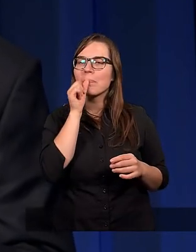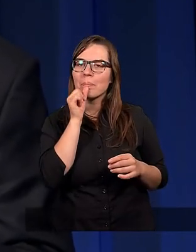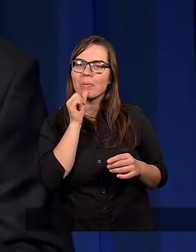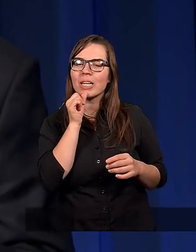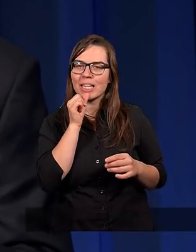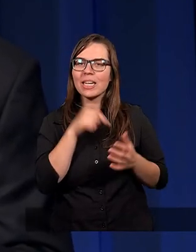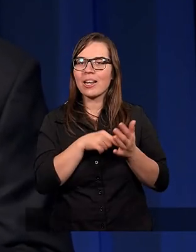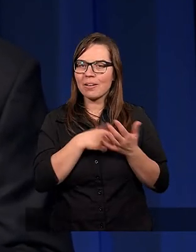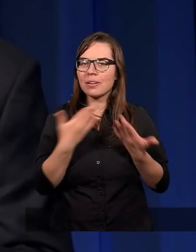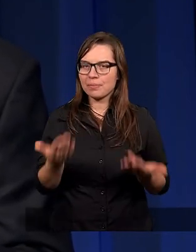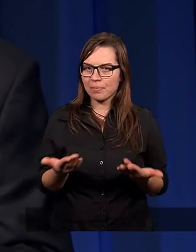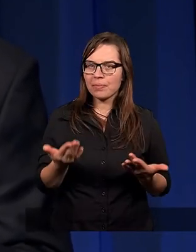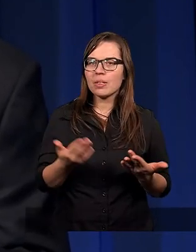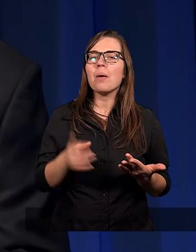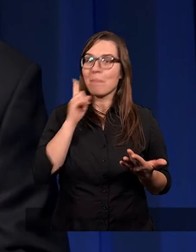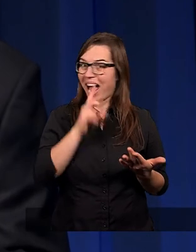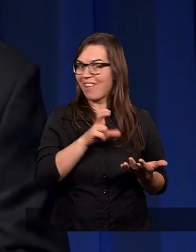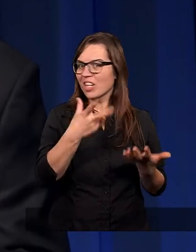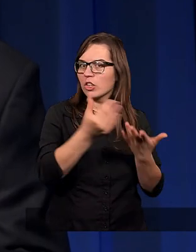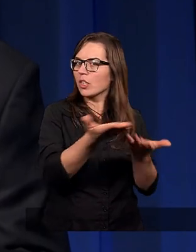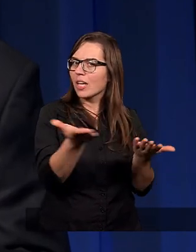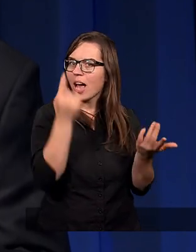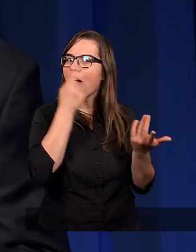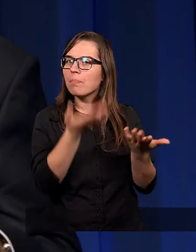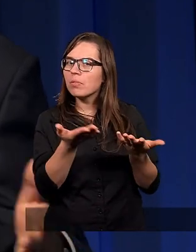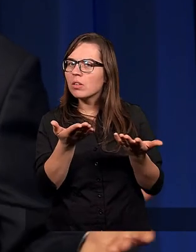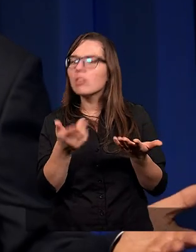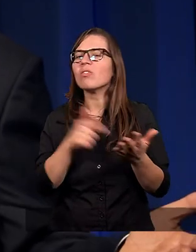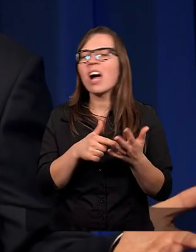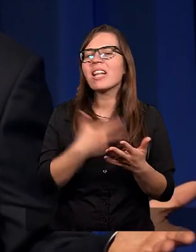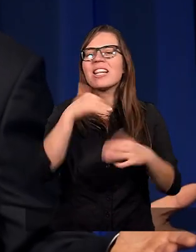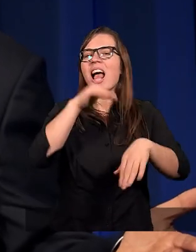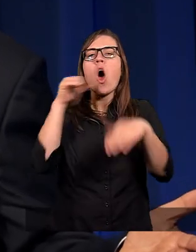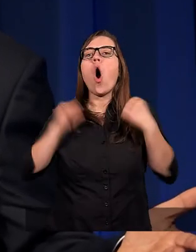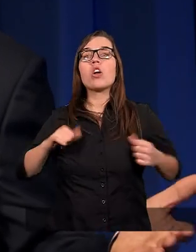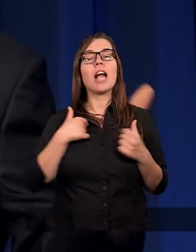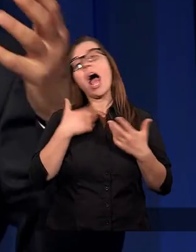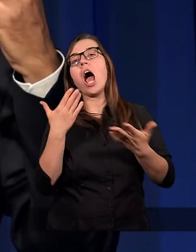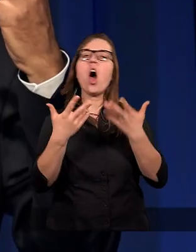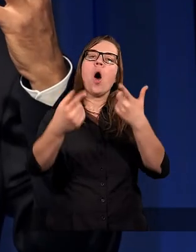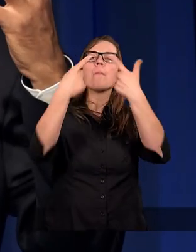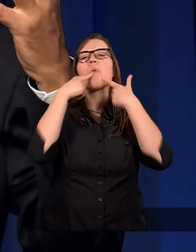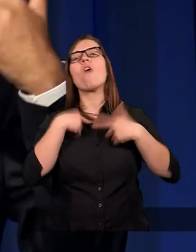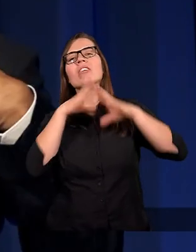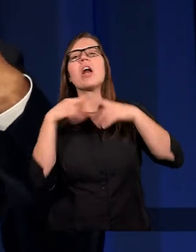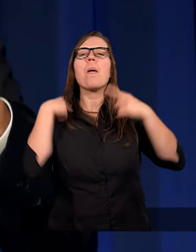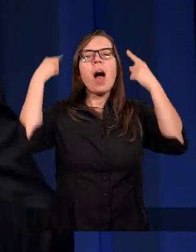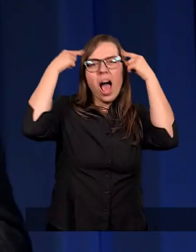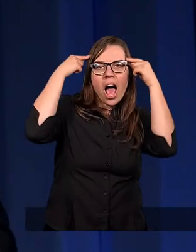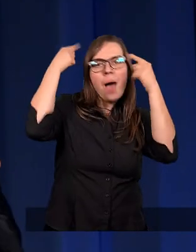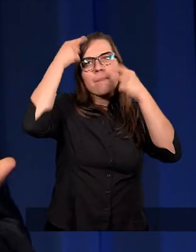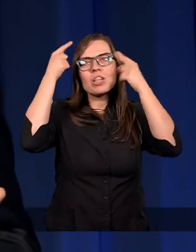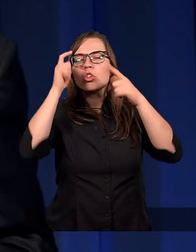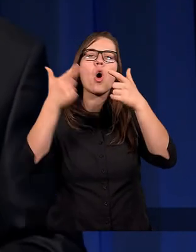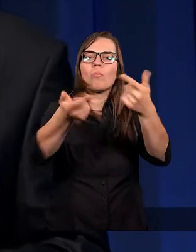swoje tajemnice. Prawda czy nie? Przecież Bóg nie oczekuje, że tutaj będziemy mówili o tym, co myślimy, o tej prawdzie ukrytą na dnie